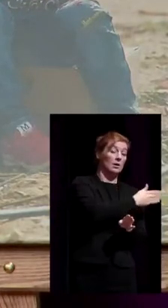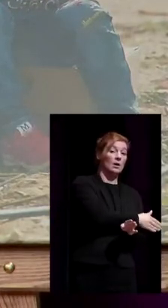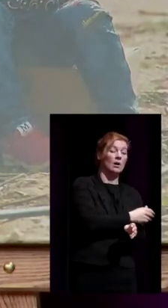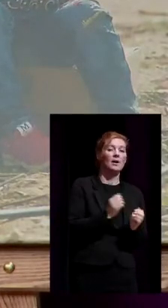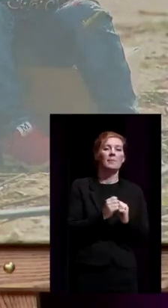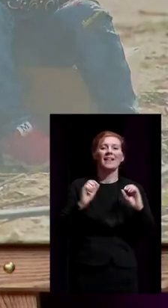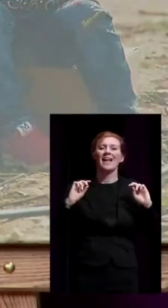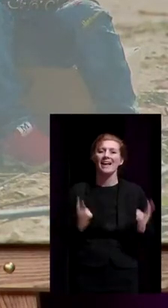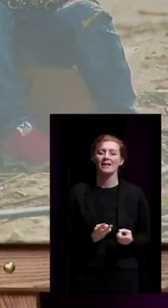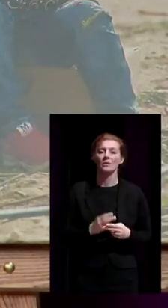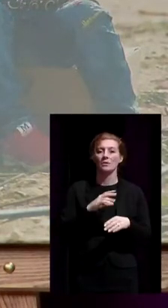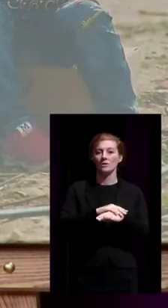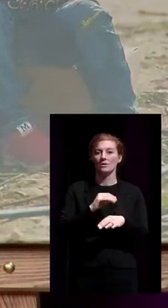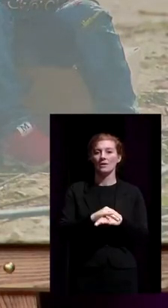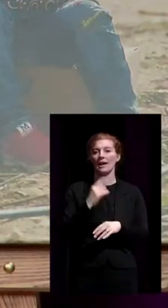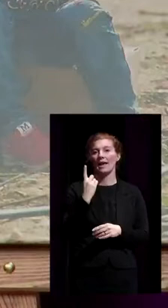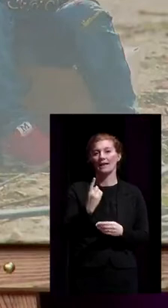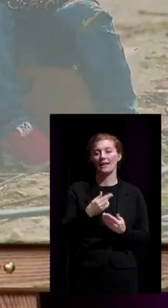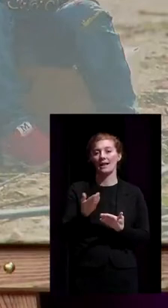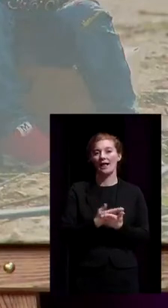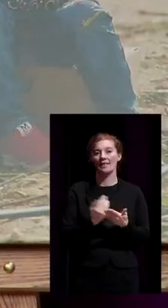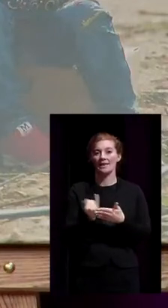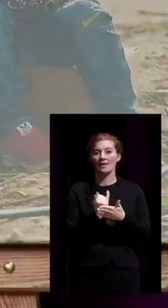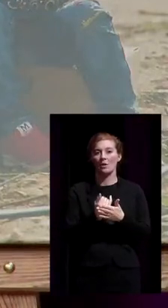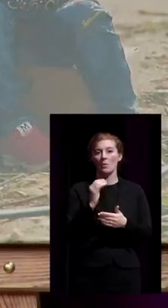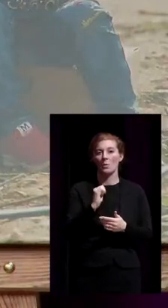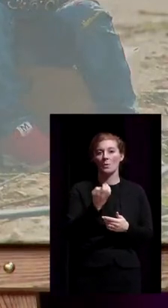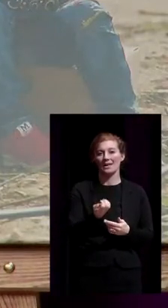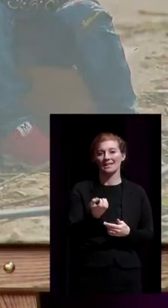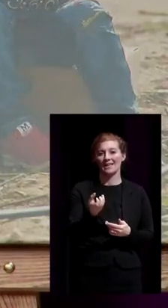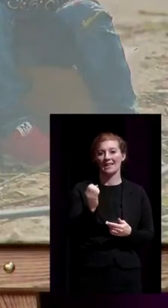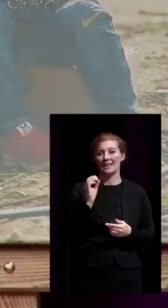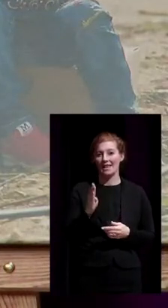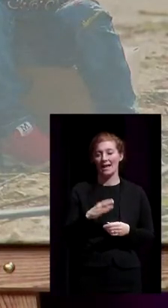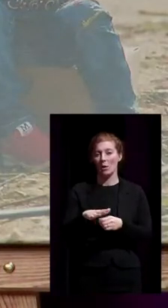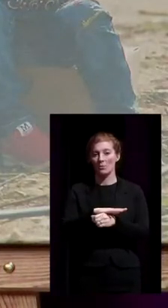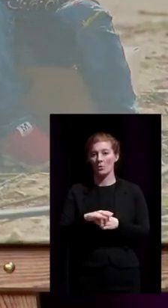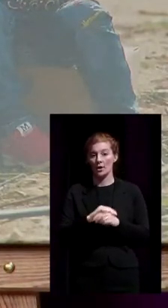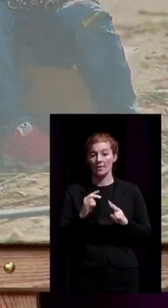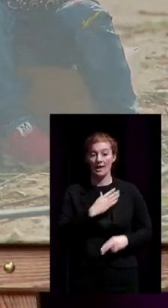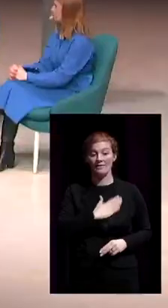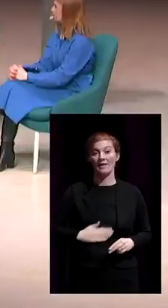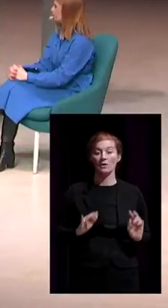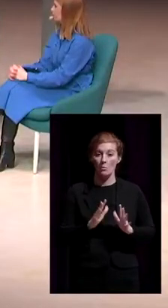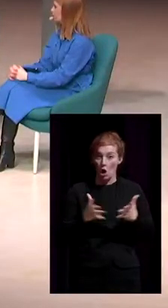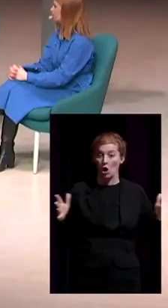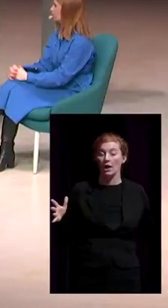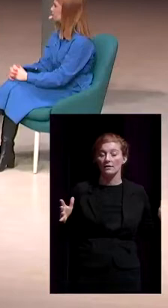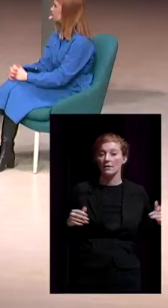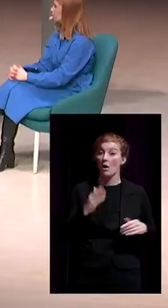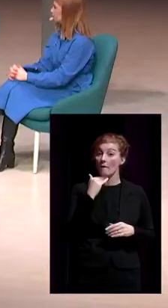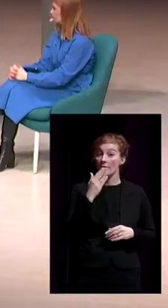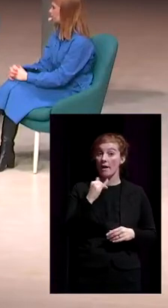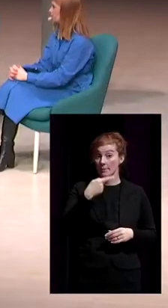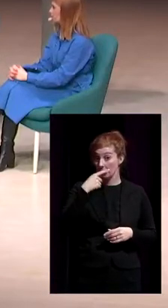land, ett av de länder inom OECD-området där fattigdomen ökar snabbast. Och som Olle Petter sa, vilka är det som drabbas hårdast? Jo,